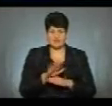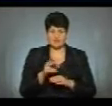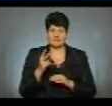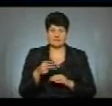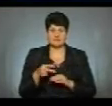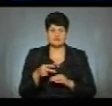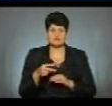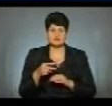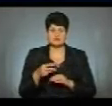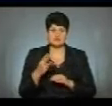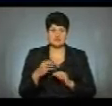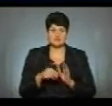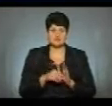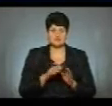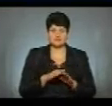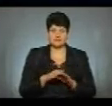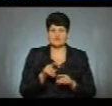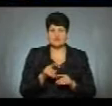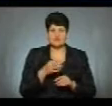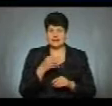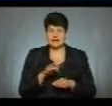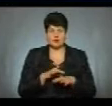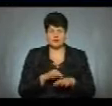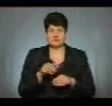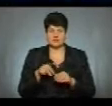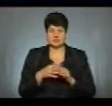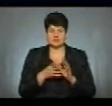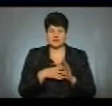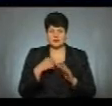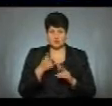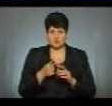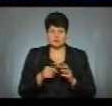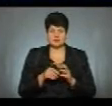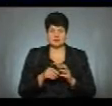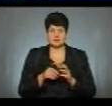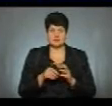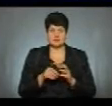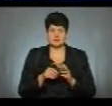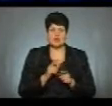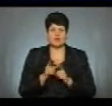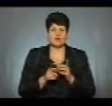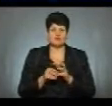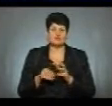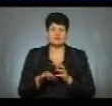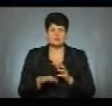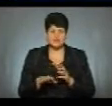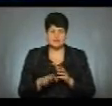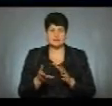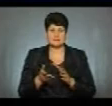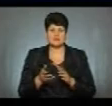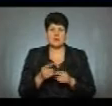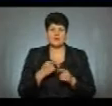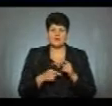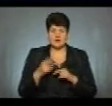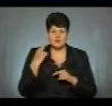23, 36 виконано. Зокрема, він не провів у 19-му році реформу ринку землі. З виконаних – повернення українських